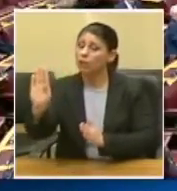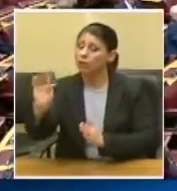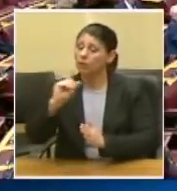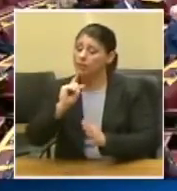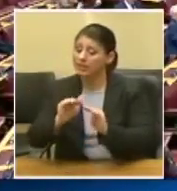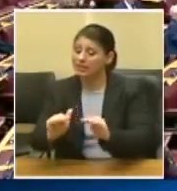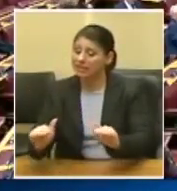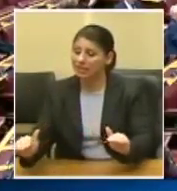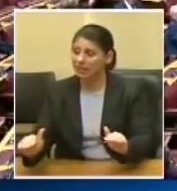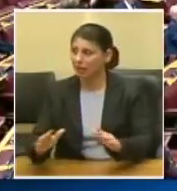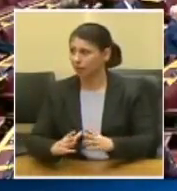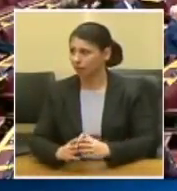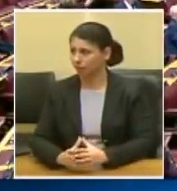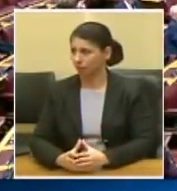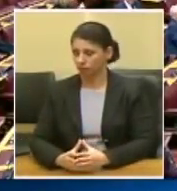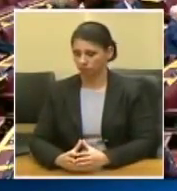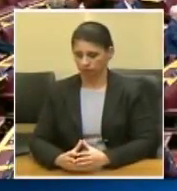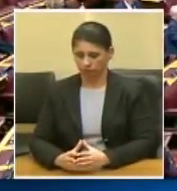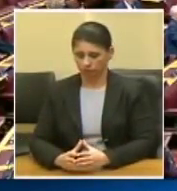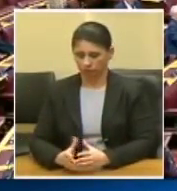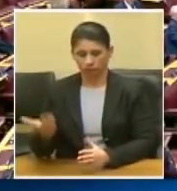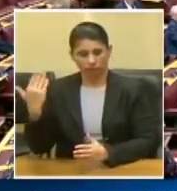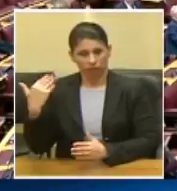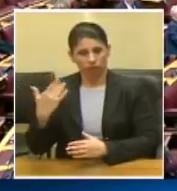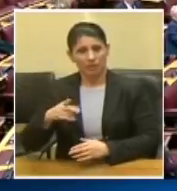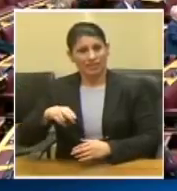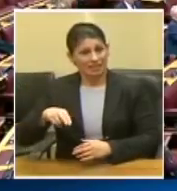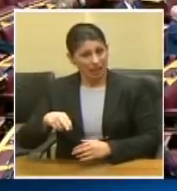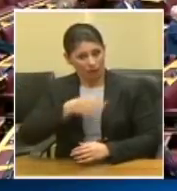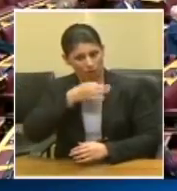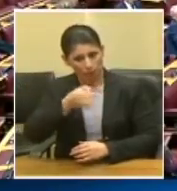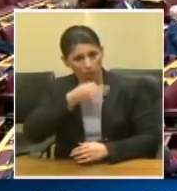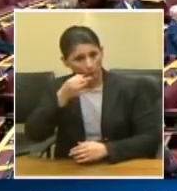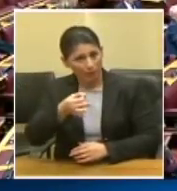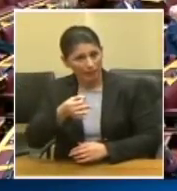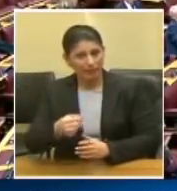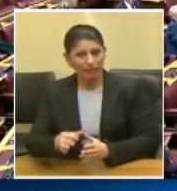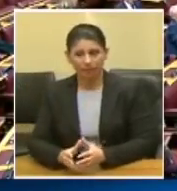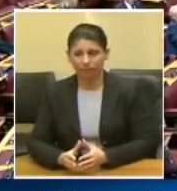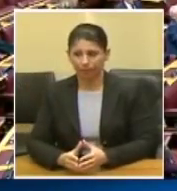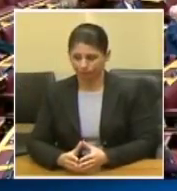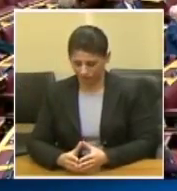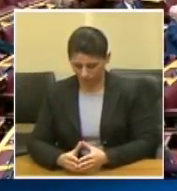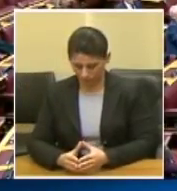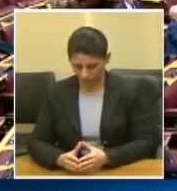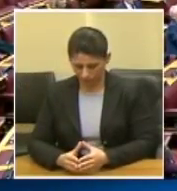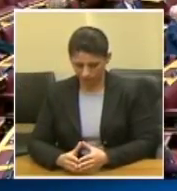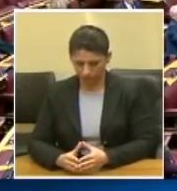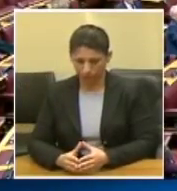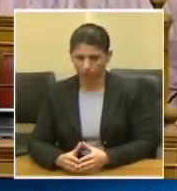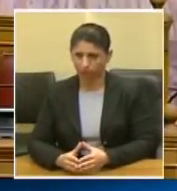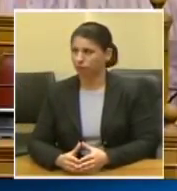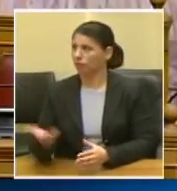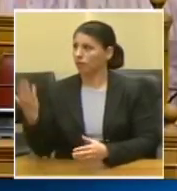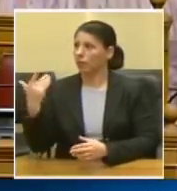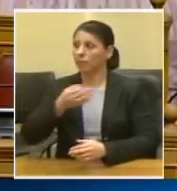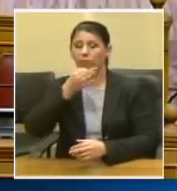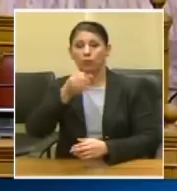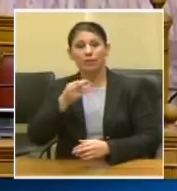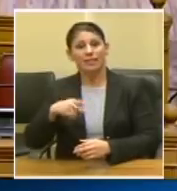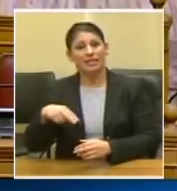Η προλαλήσασα όχι συνάδελφος. Παρακαλώ, κυρία Βούλτευση. Η προλαλήσασα συνάδελφος, κύριε Πρόεδρε. Ναι, ναι.